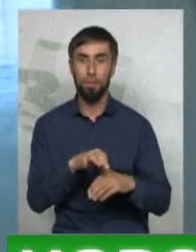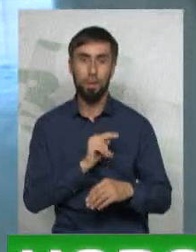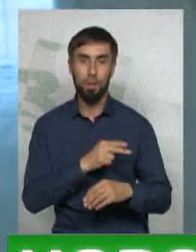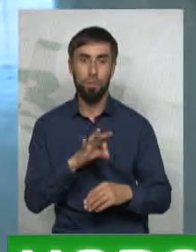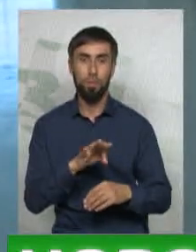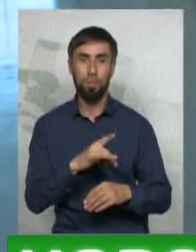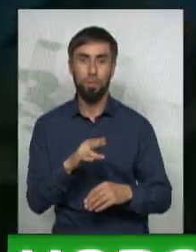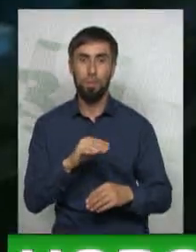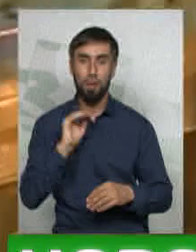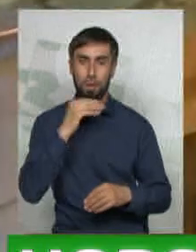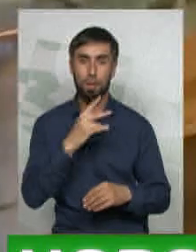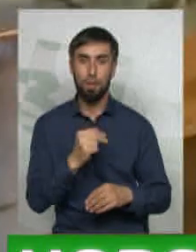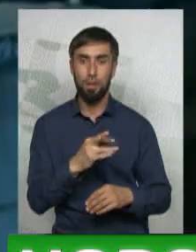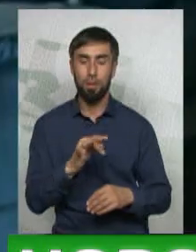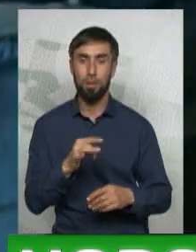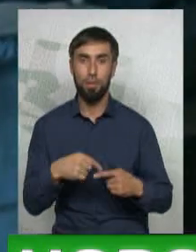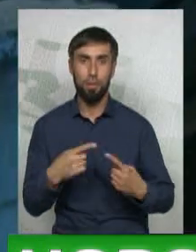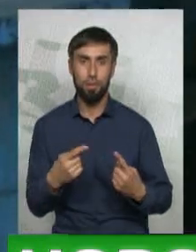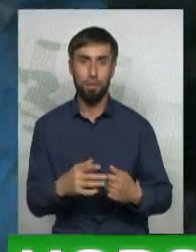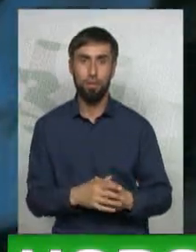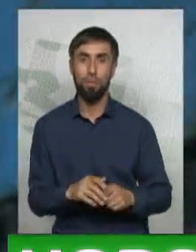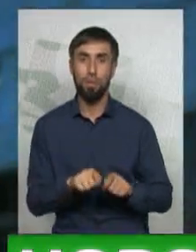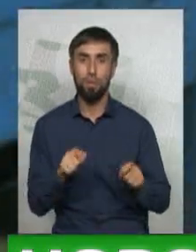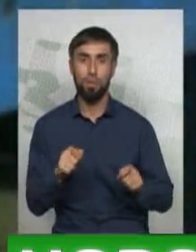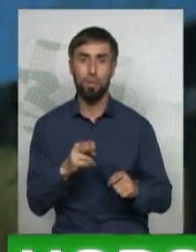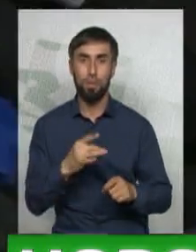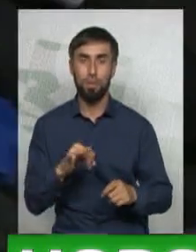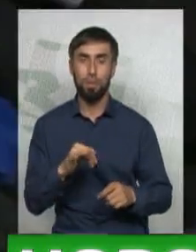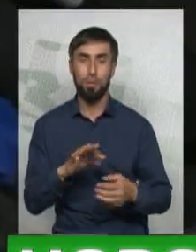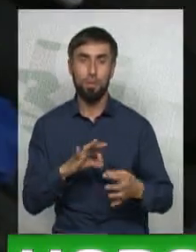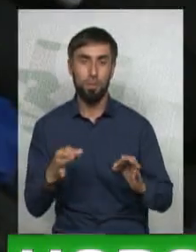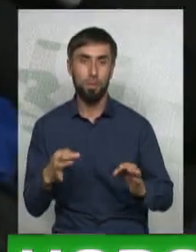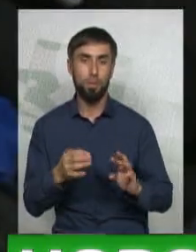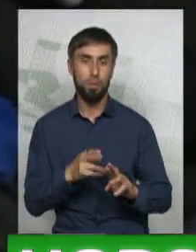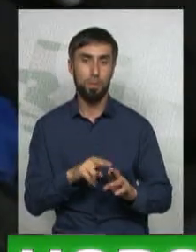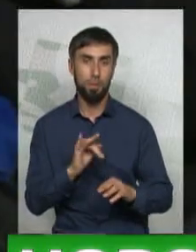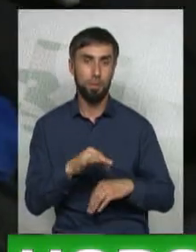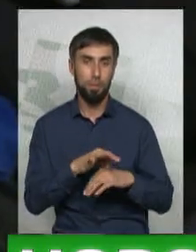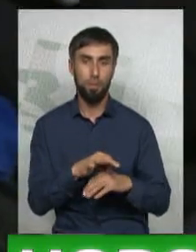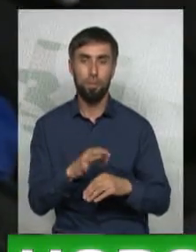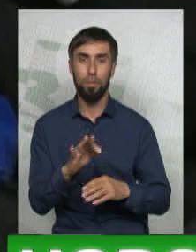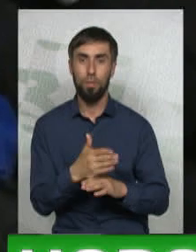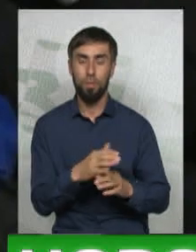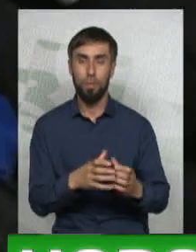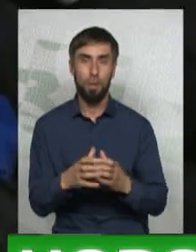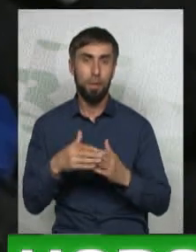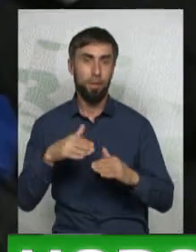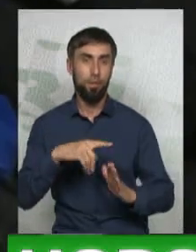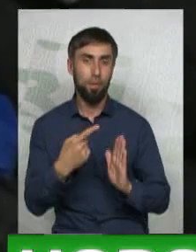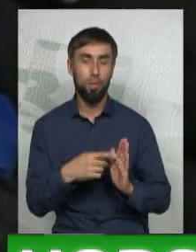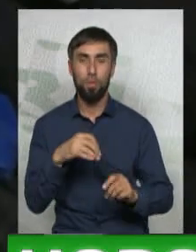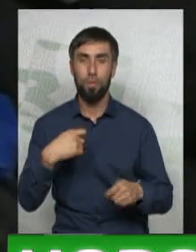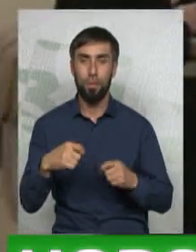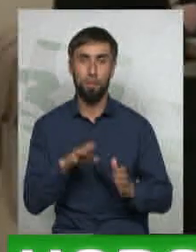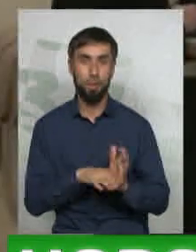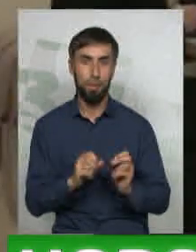по переходу экономики на кластерное развитие. Создавались кооперационные цепочки, распределили производителей по группам, решали вопрос по